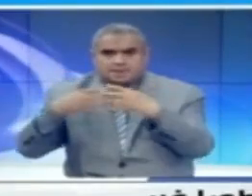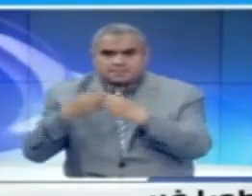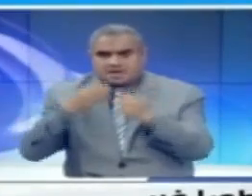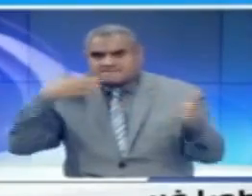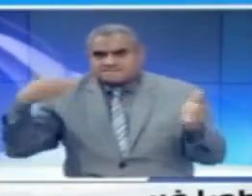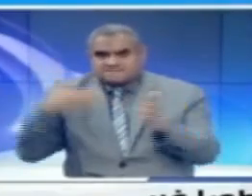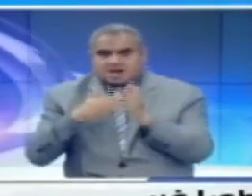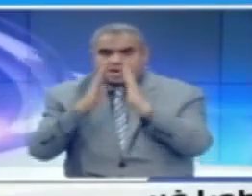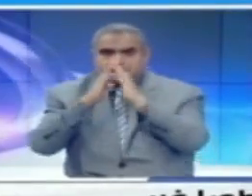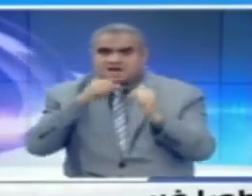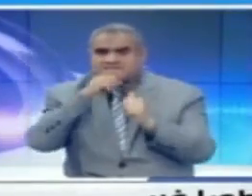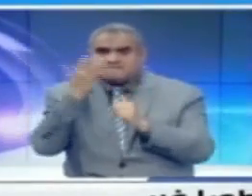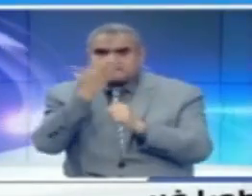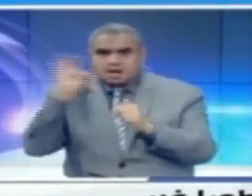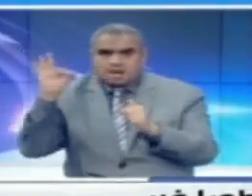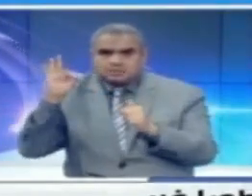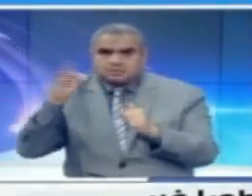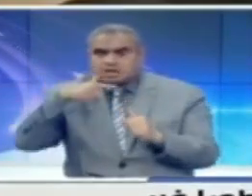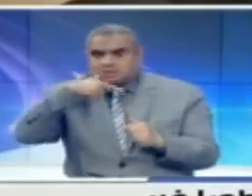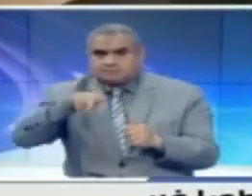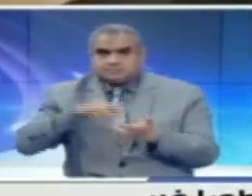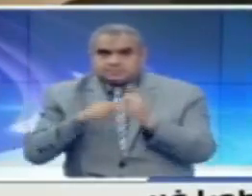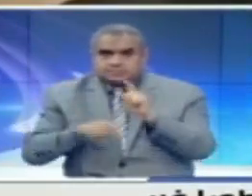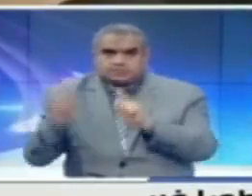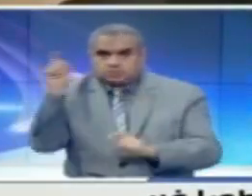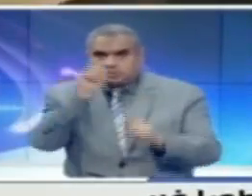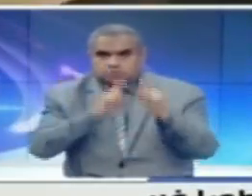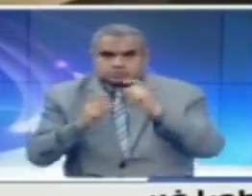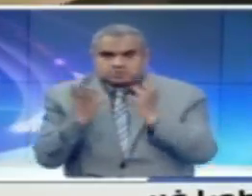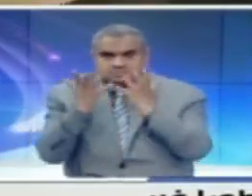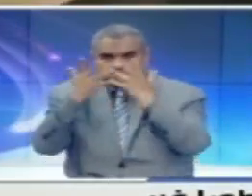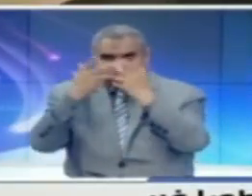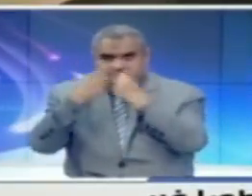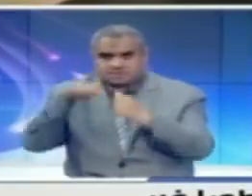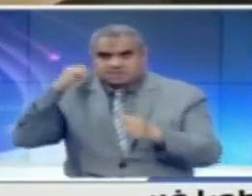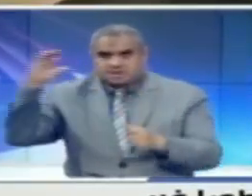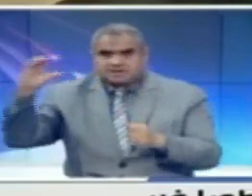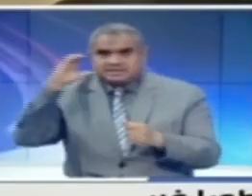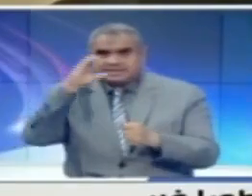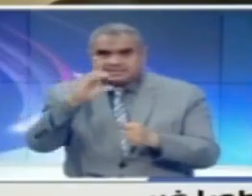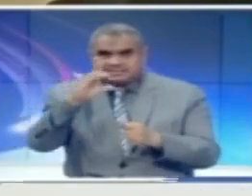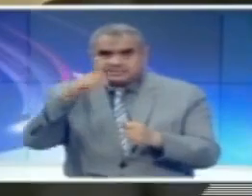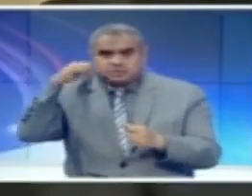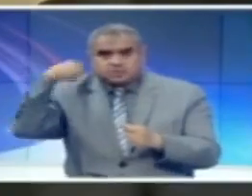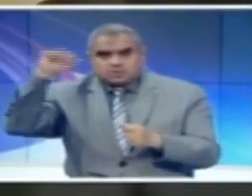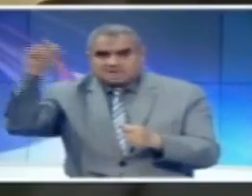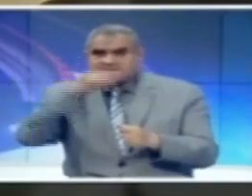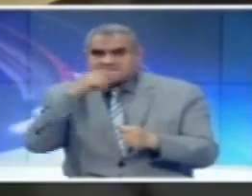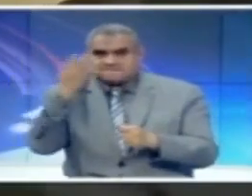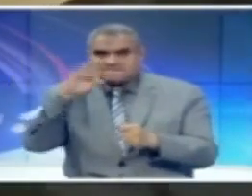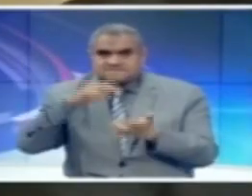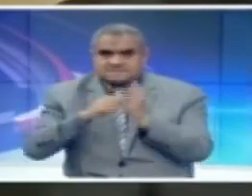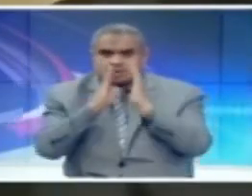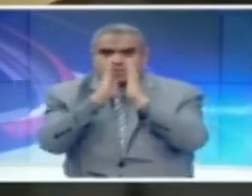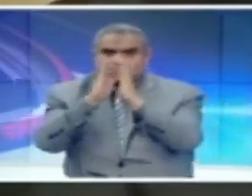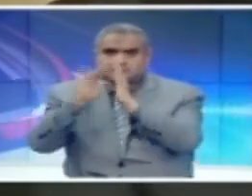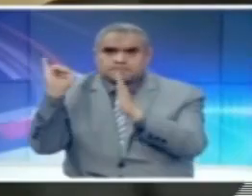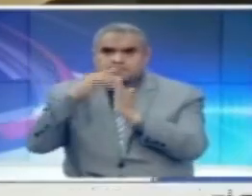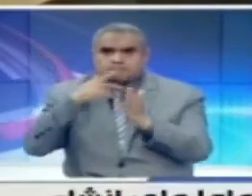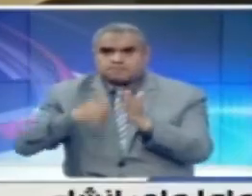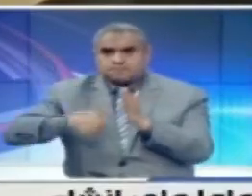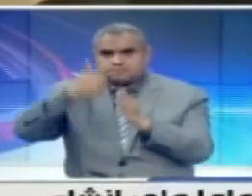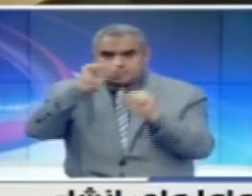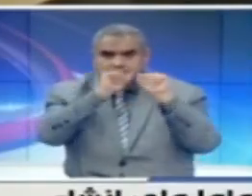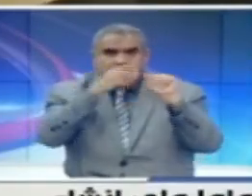الفترة الأخيرة، مشيرا إلى أن هناك تشاورا وتنسيقا ما بين الرئيسين السيسي وماكرون في ملفات مهمة خاصة